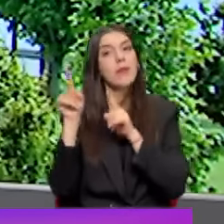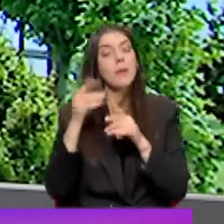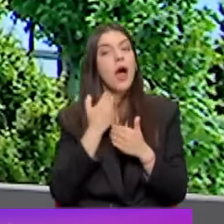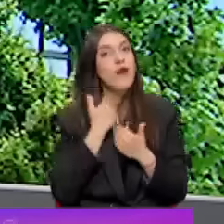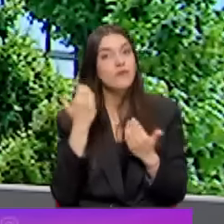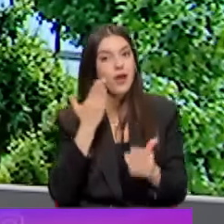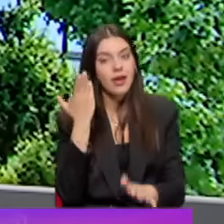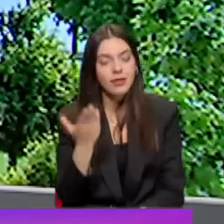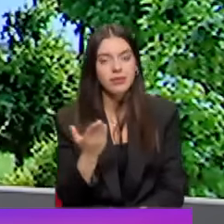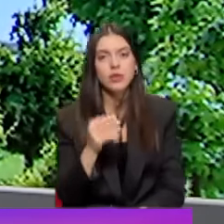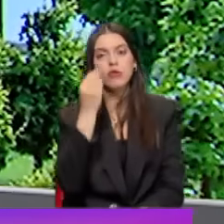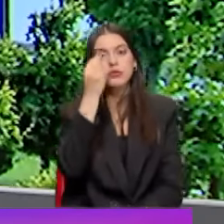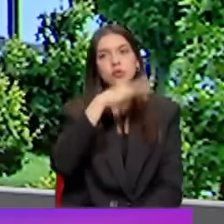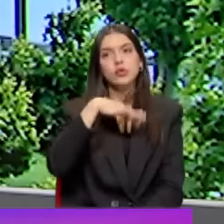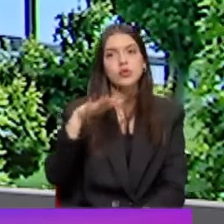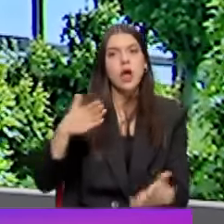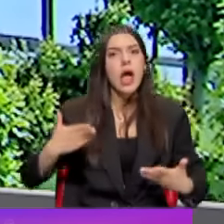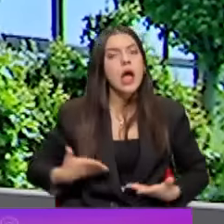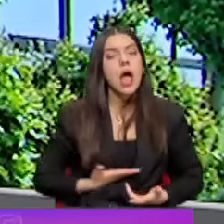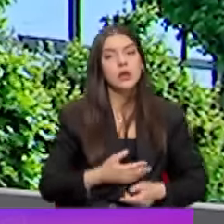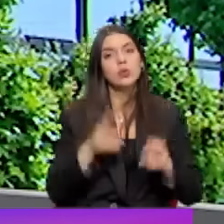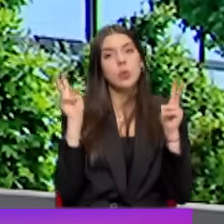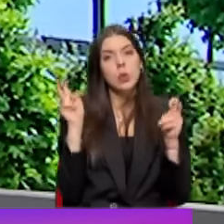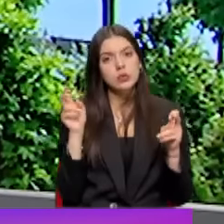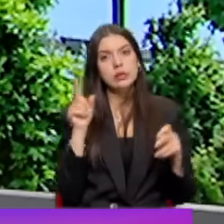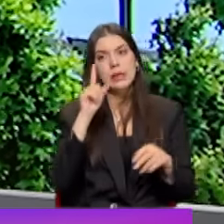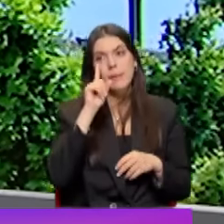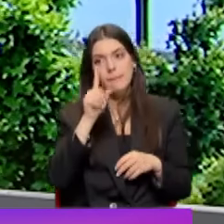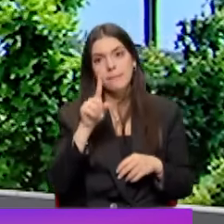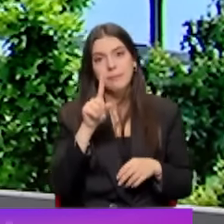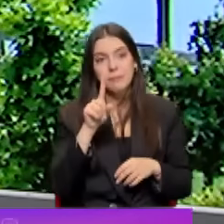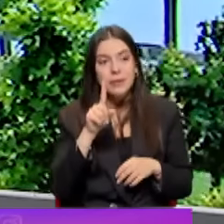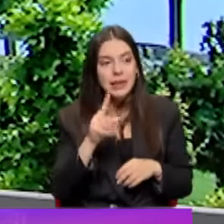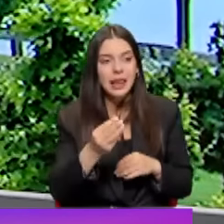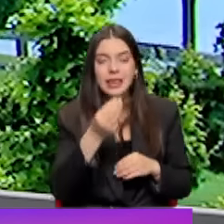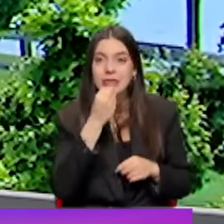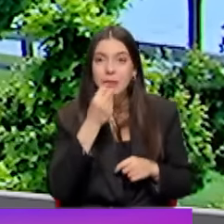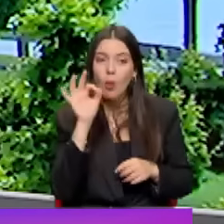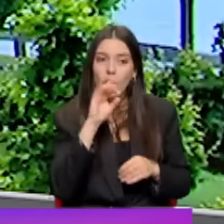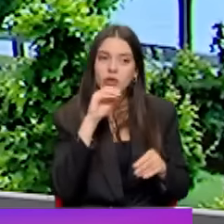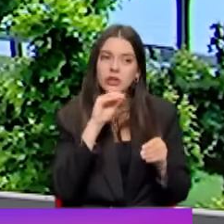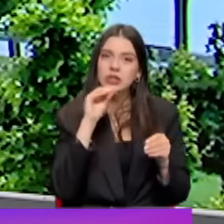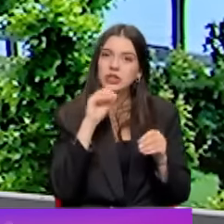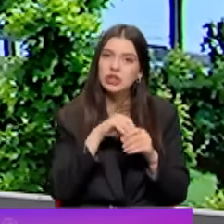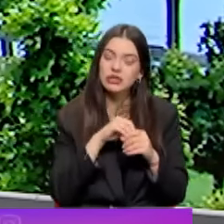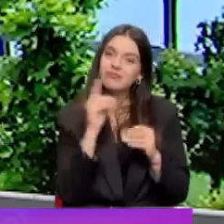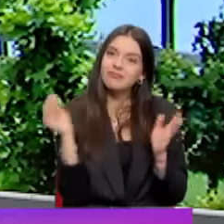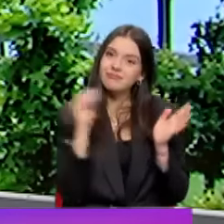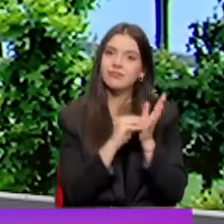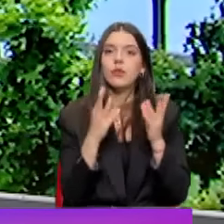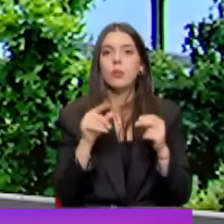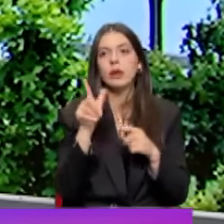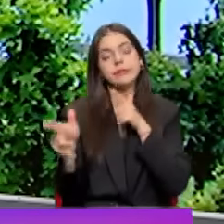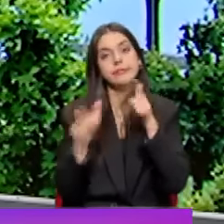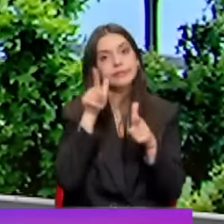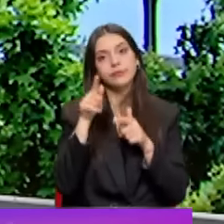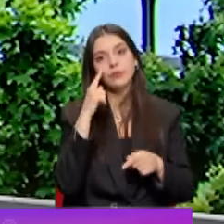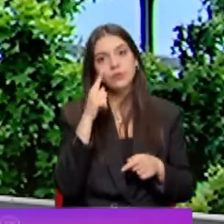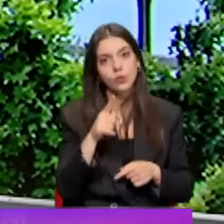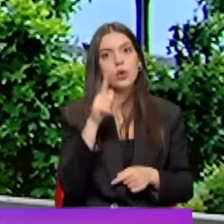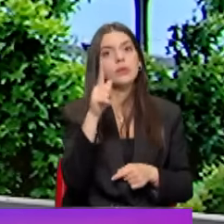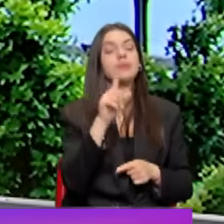okuldaki Eee açlığıyla ilgili bir öğün yemeğin gerekliliği ile ilgili yüksek sesle tepki gösteren Bu anlamda